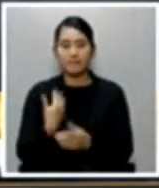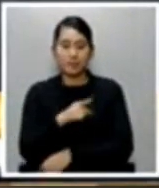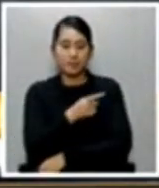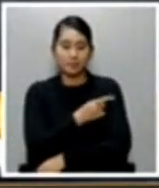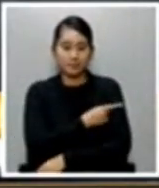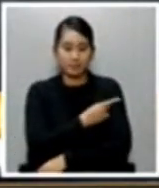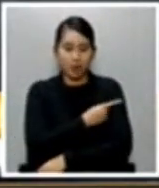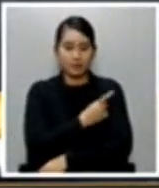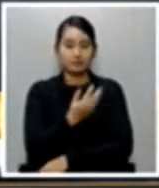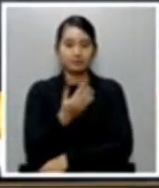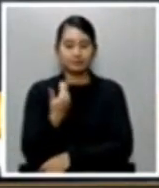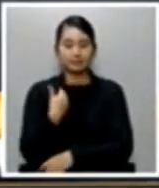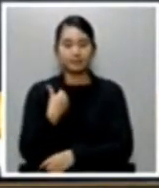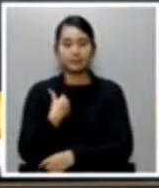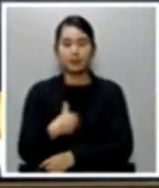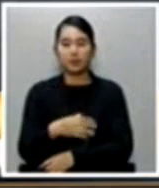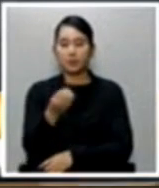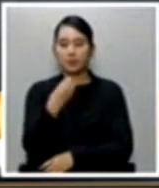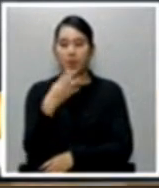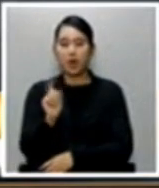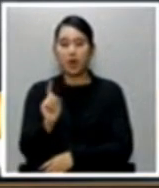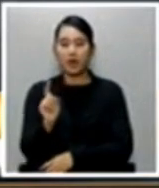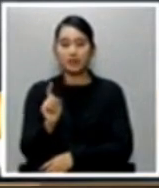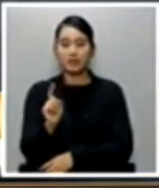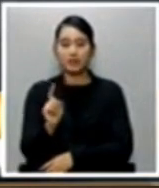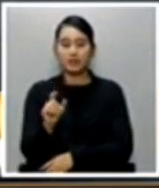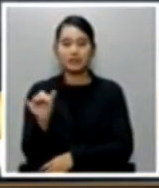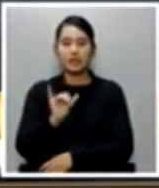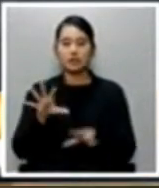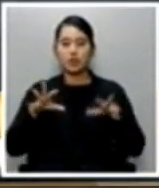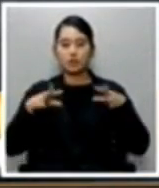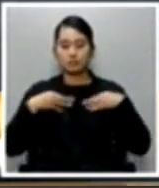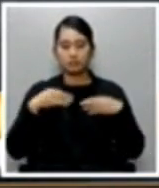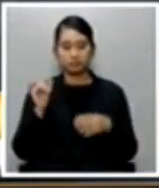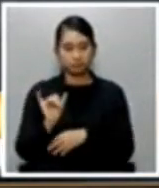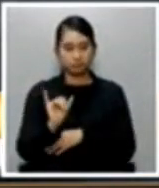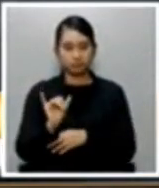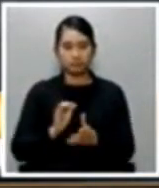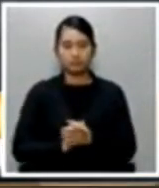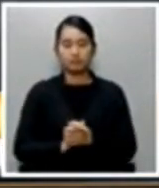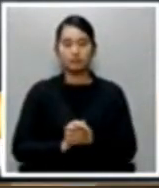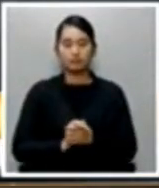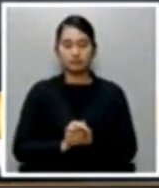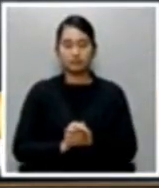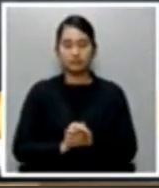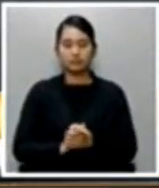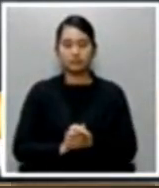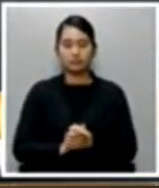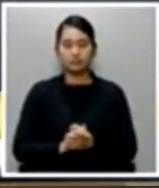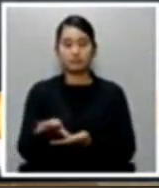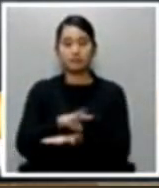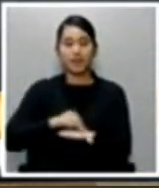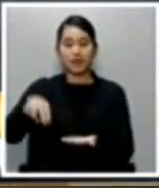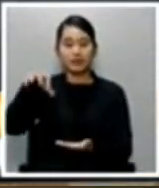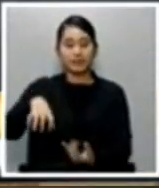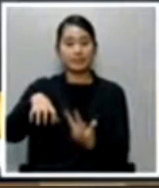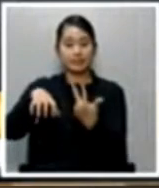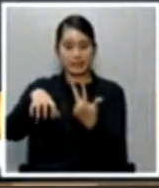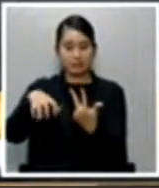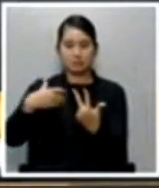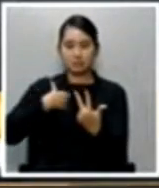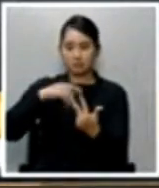ตรีก็อยากบอกว่ายังไม่ได้เห็นชอบนะครับมหาลัยสุดท้ายที่ผมถามไ